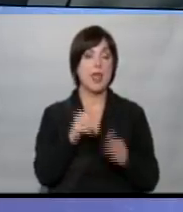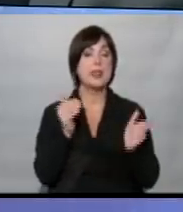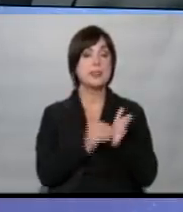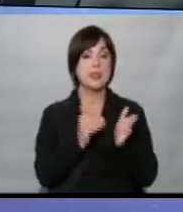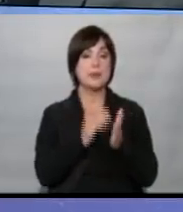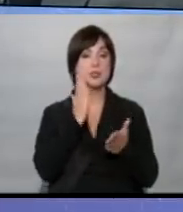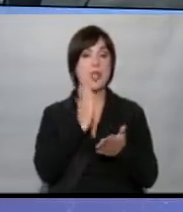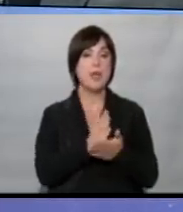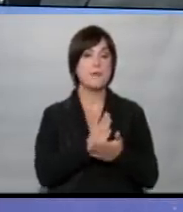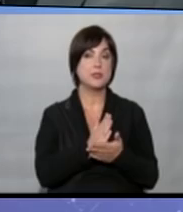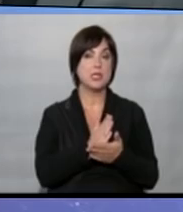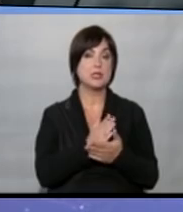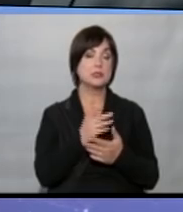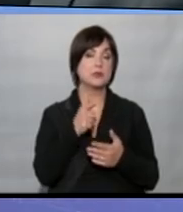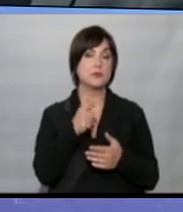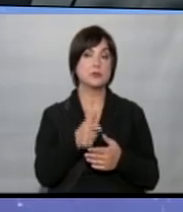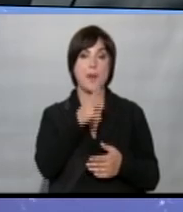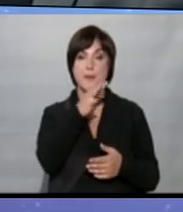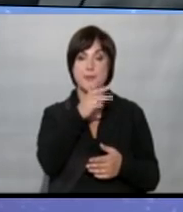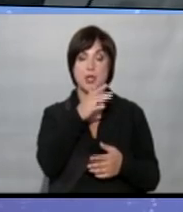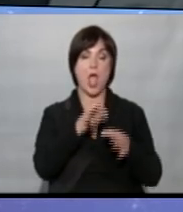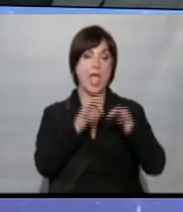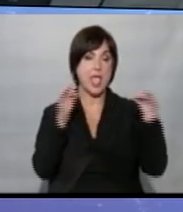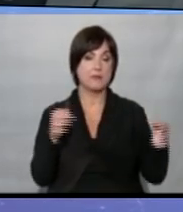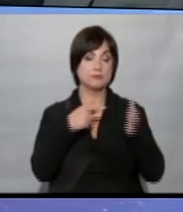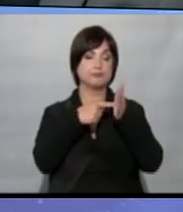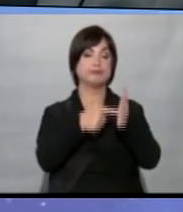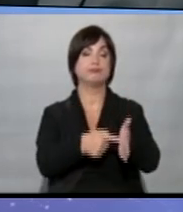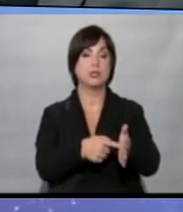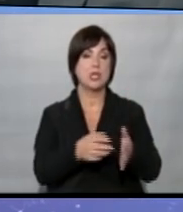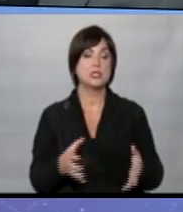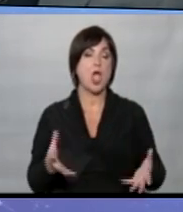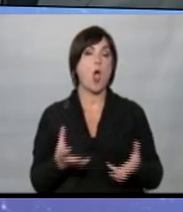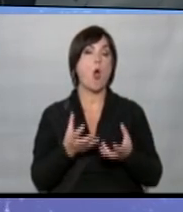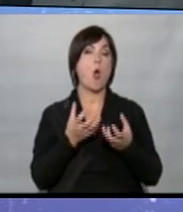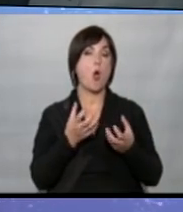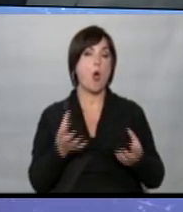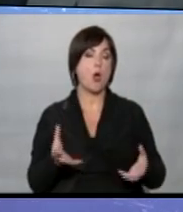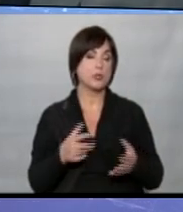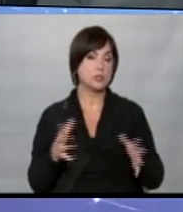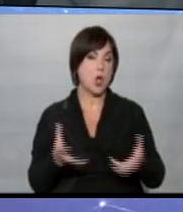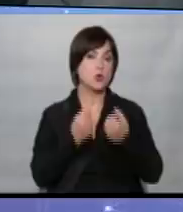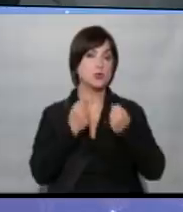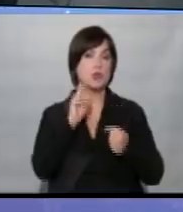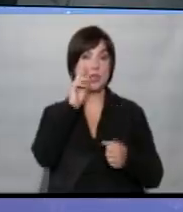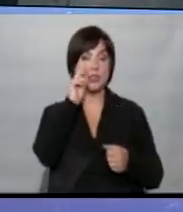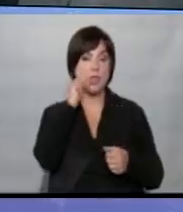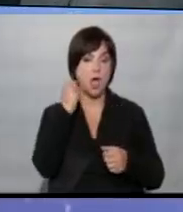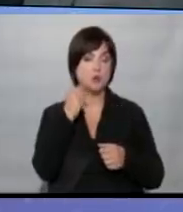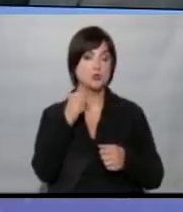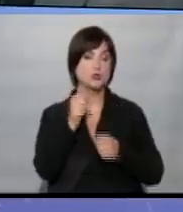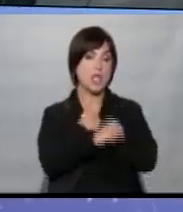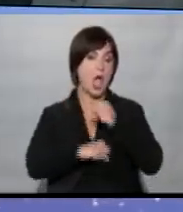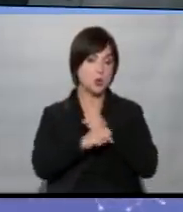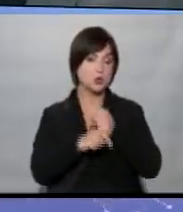требаше да бидат изложени пред македонската јавност и да се одржат научни трибини со вас,